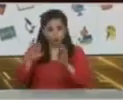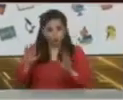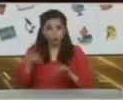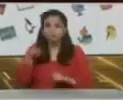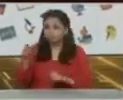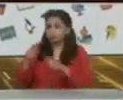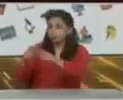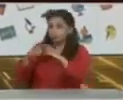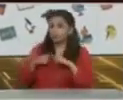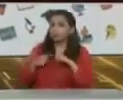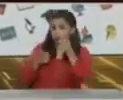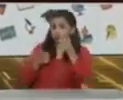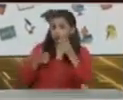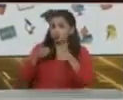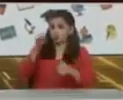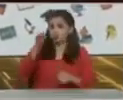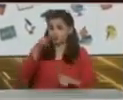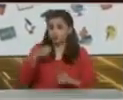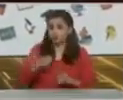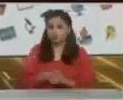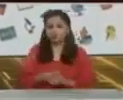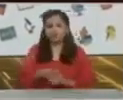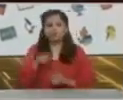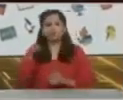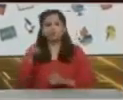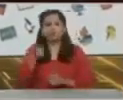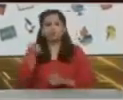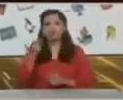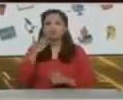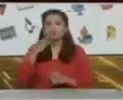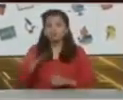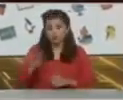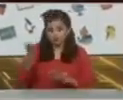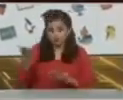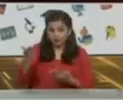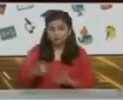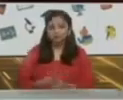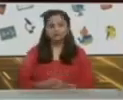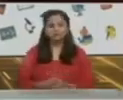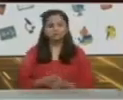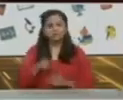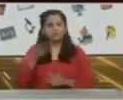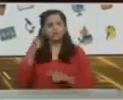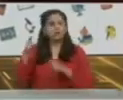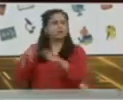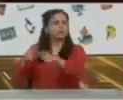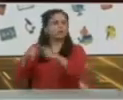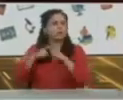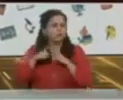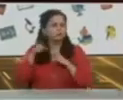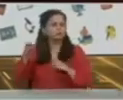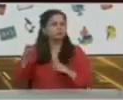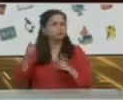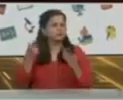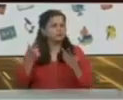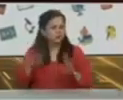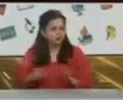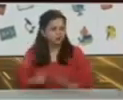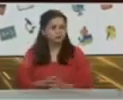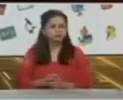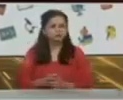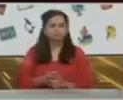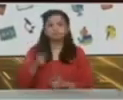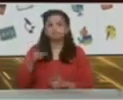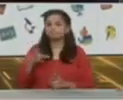है। एक विद्यार्थी के रूप में आपने जो सवाल पूछा है, उसके